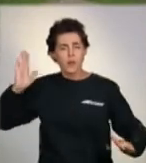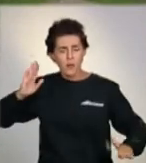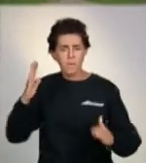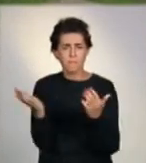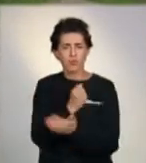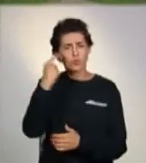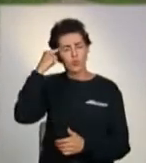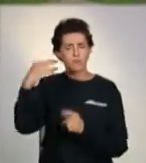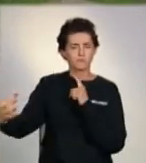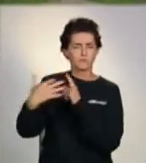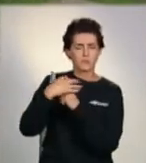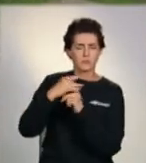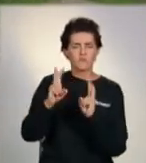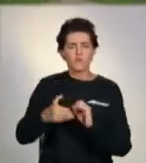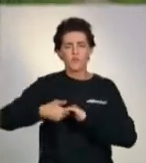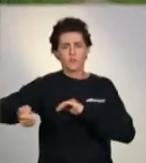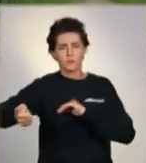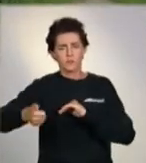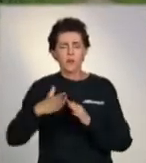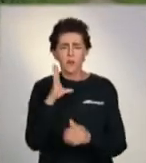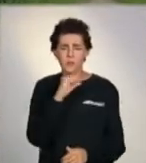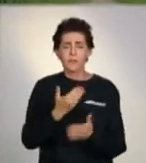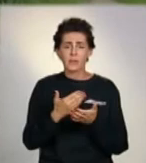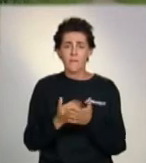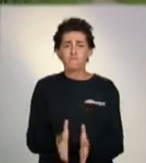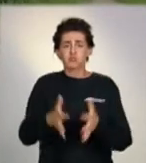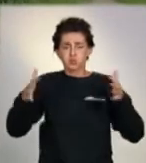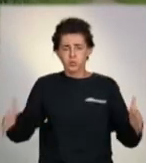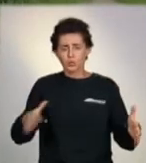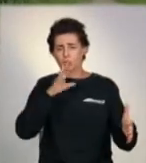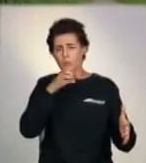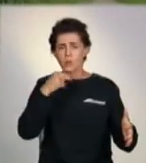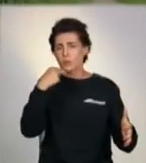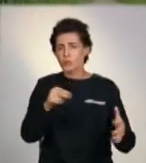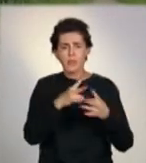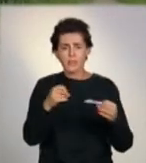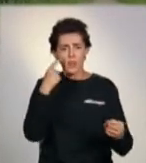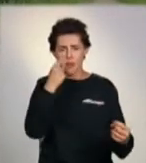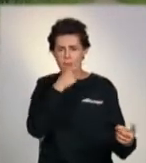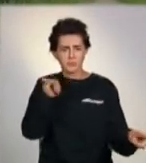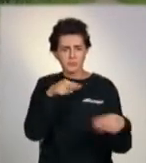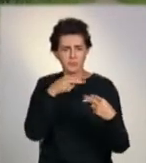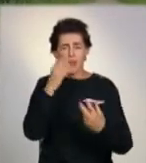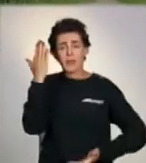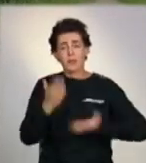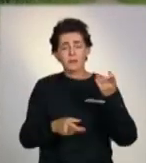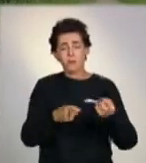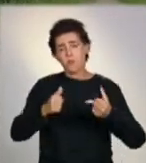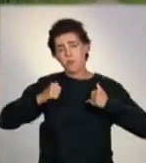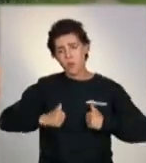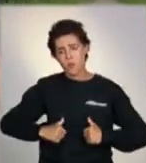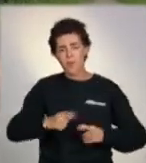восприйме як нападення і як визов к бою. На крупную собаку, в принципе, нежелательно смотреть в глаза. То есть, если она не проявляет явной к